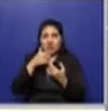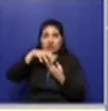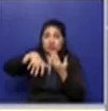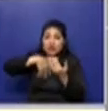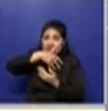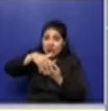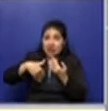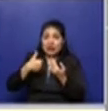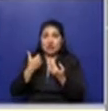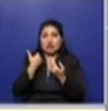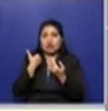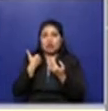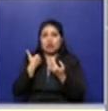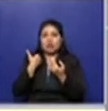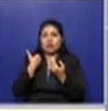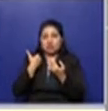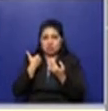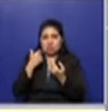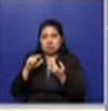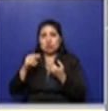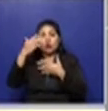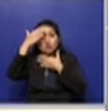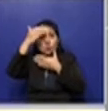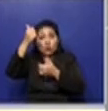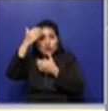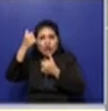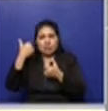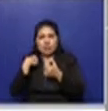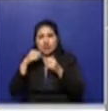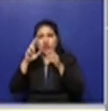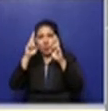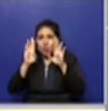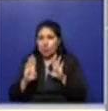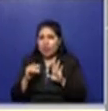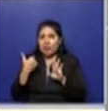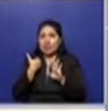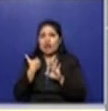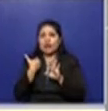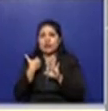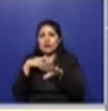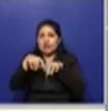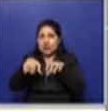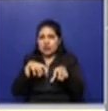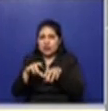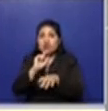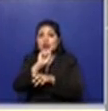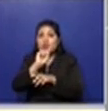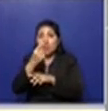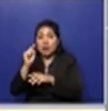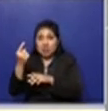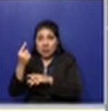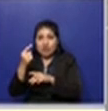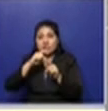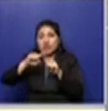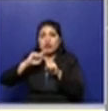างต่อเนื่องให้มากพอแล้วก็มีรูปแบบการนำเสนอที่หลากหลายรวมถึงการมีปฏิสัมพันธ์นะครับโดยเฉพาะ